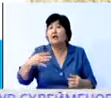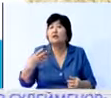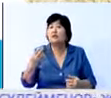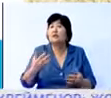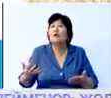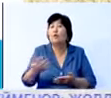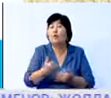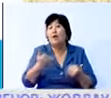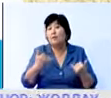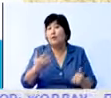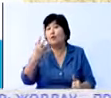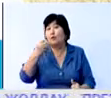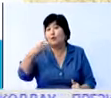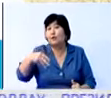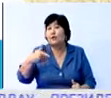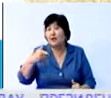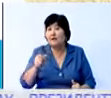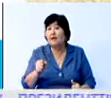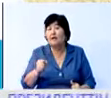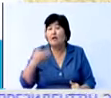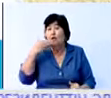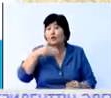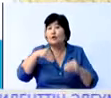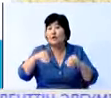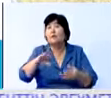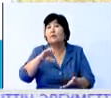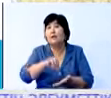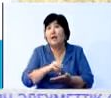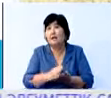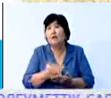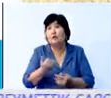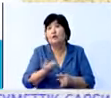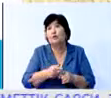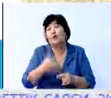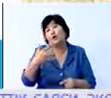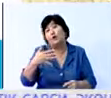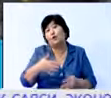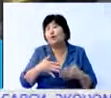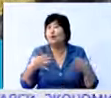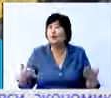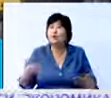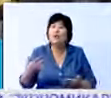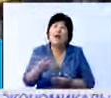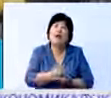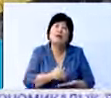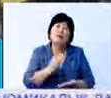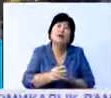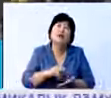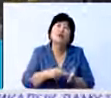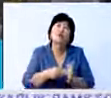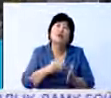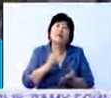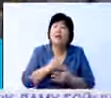алғанбыз. Биыл 530 гектар күріш дақылын егіп жатырмыз. Құдай қаласа содан бір 50-дің үстінде өнім аламыз деген жоспарымыз